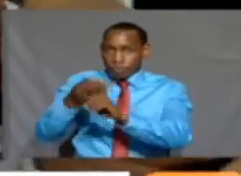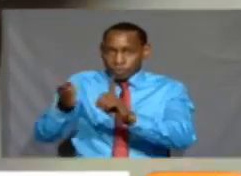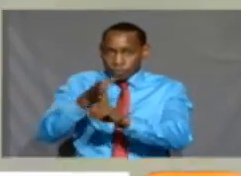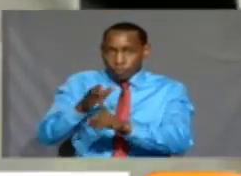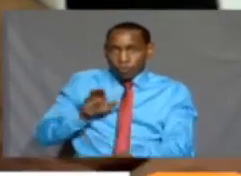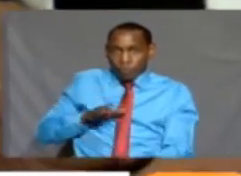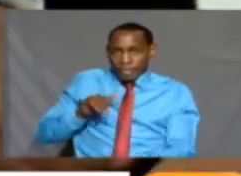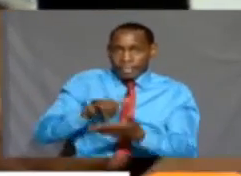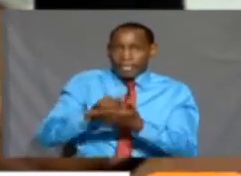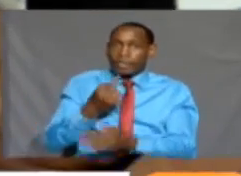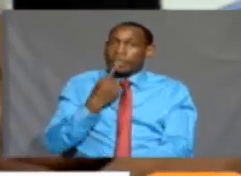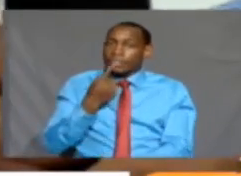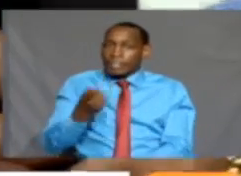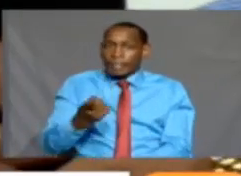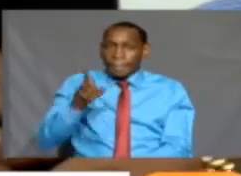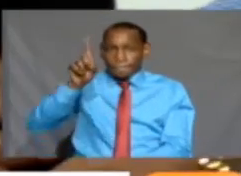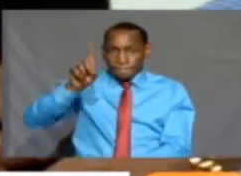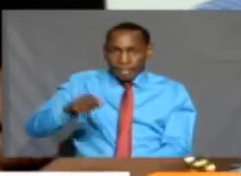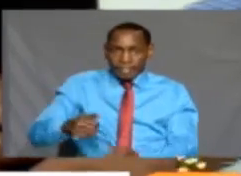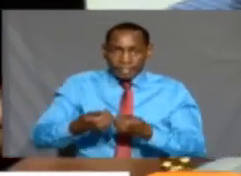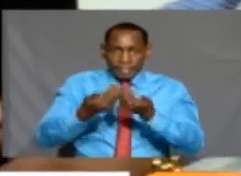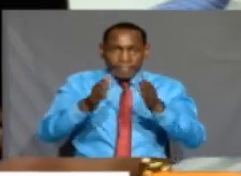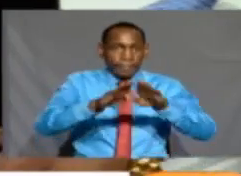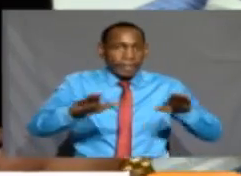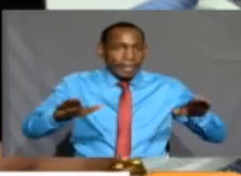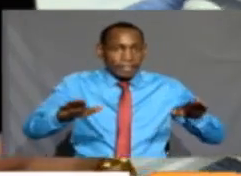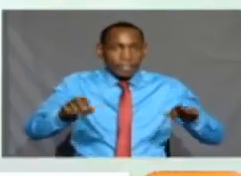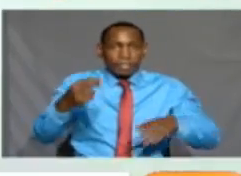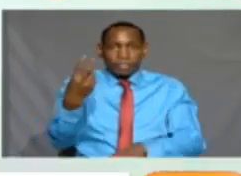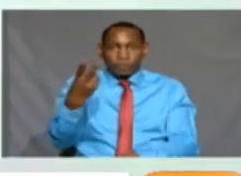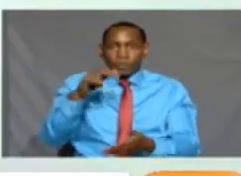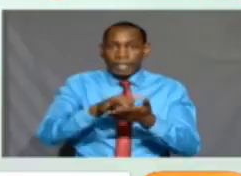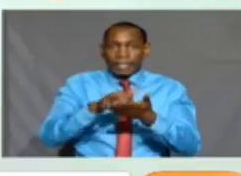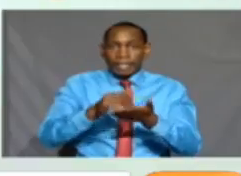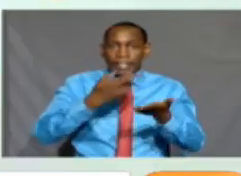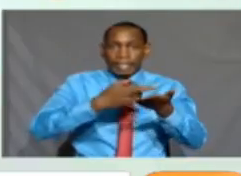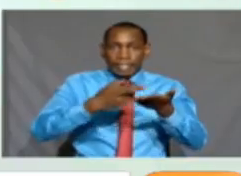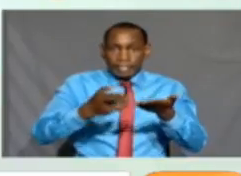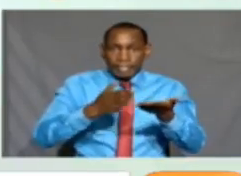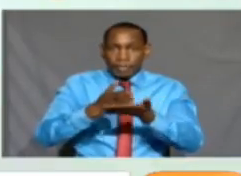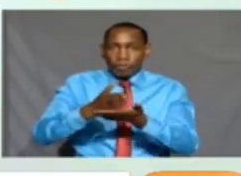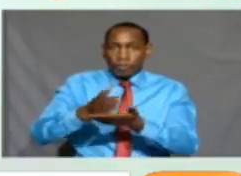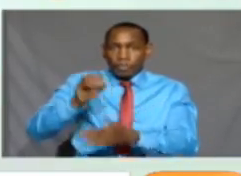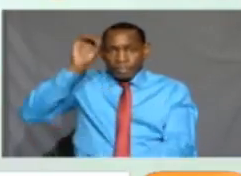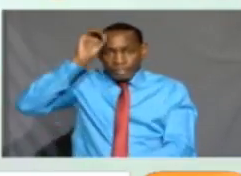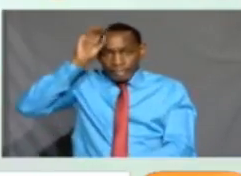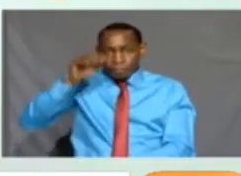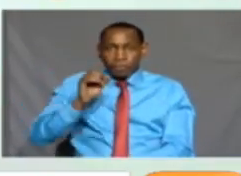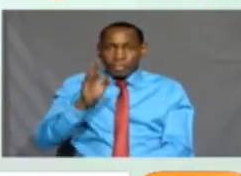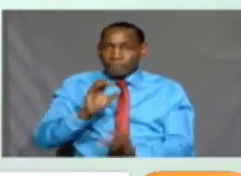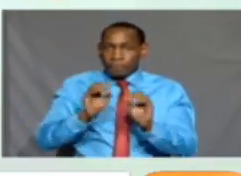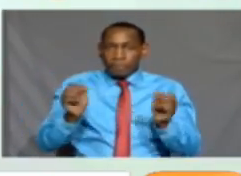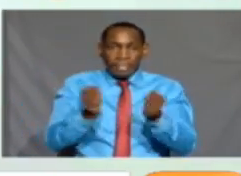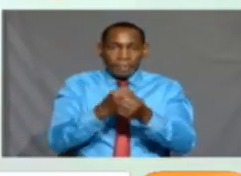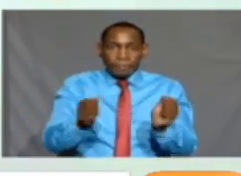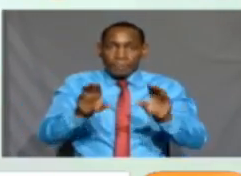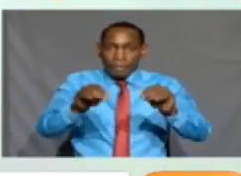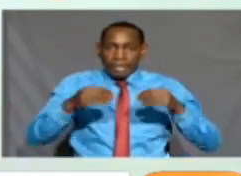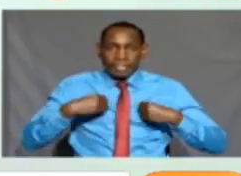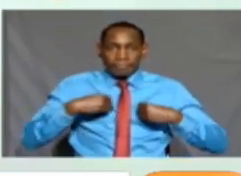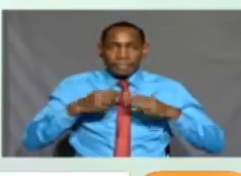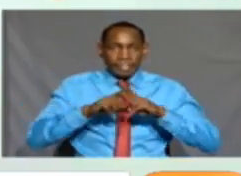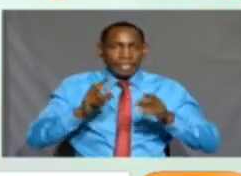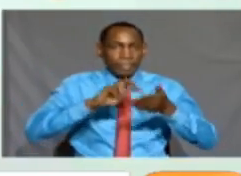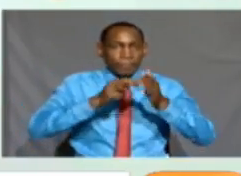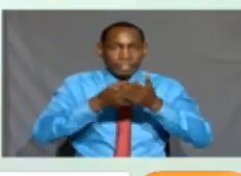Cecilia kwa kumwambia ni sharti atoe viwanja hivyo viwili vilivyo na usajili wa manispaa, la sivyo asiruhusiwe kuanzisha miradi